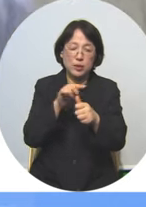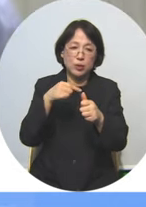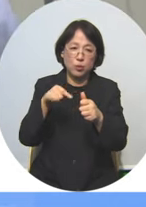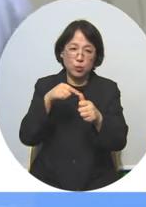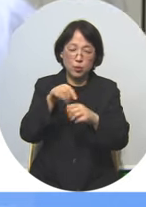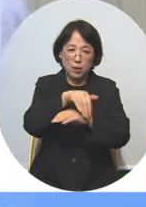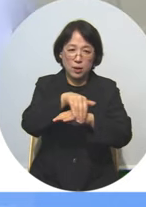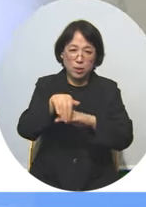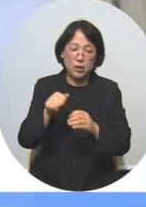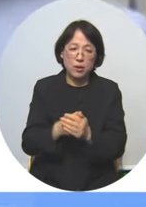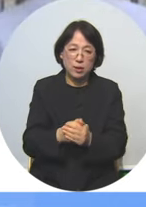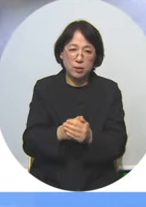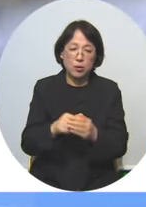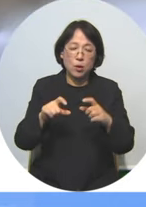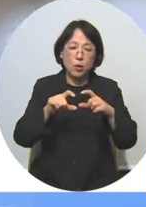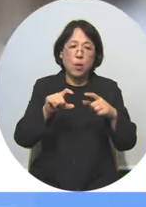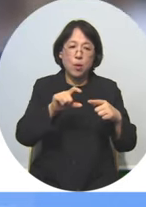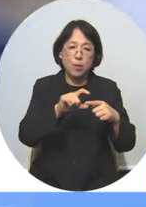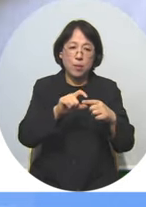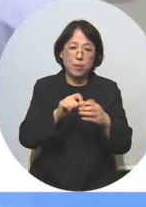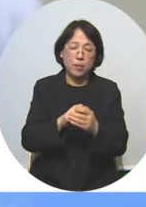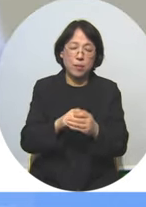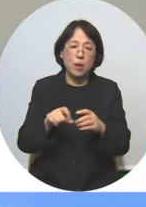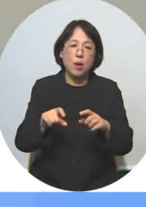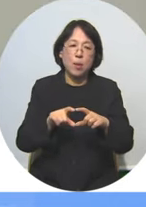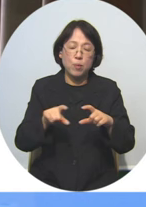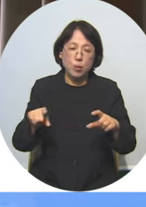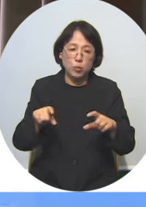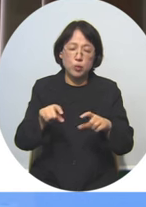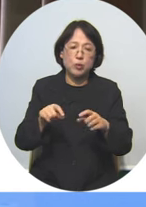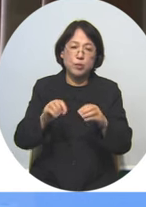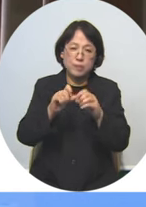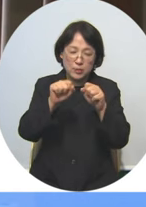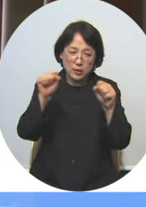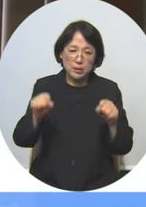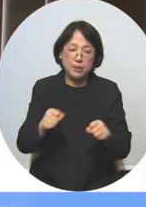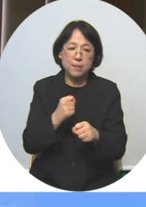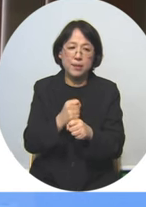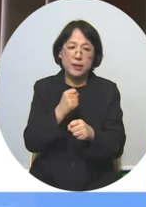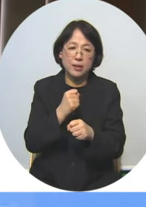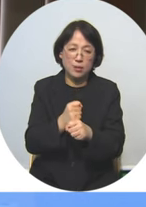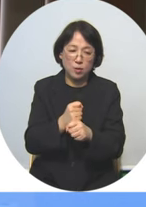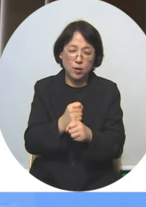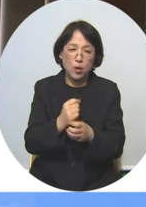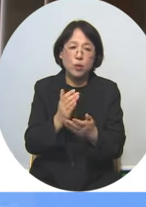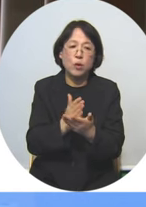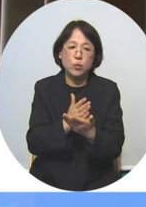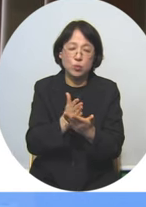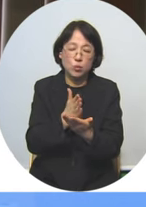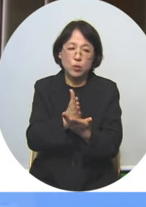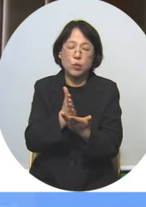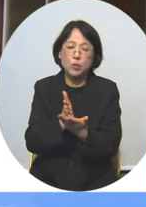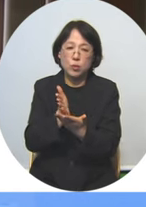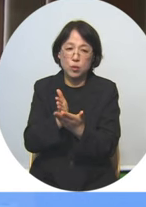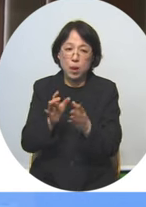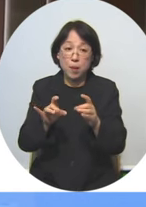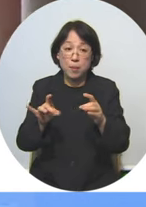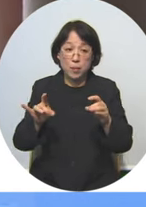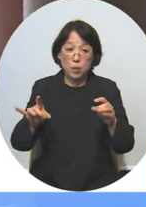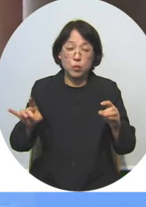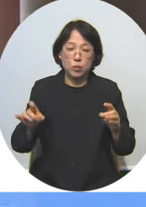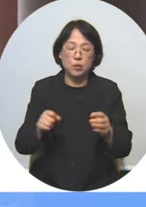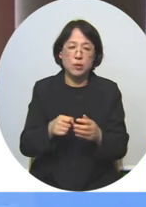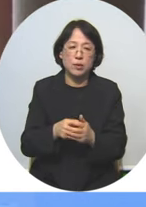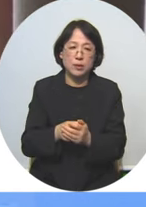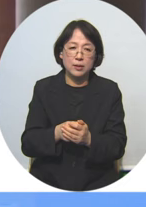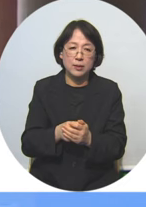표준 프로그램을 개발해서 수술, 외과, 내과, 응급, 중증, 심혈관, 신장투석, 상처 장루, 영양